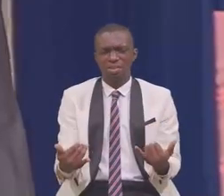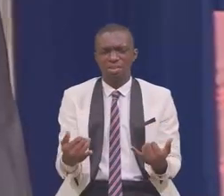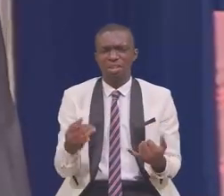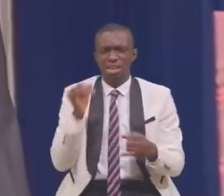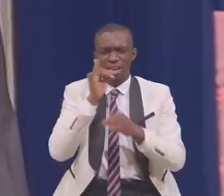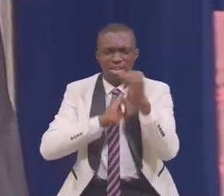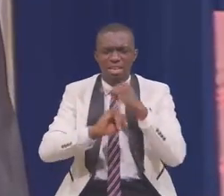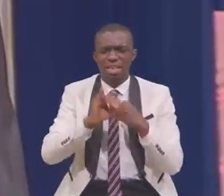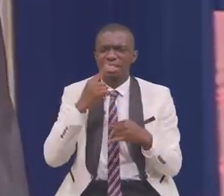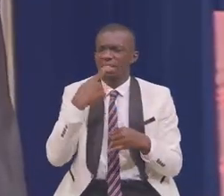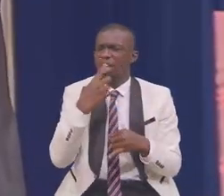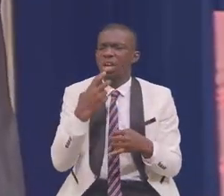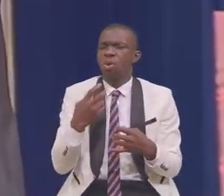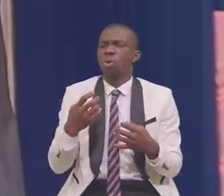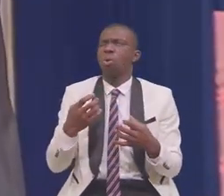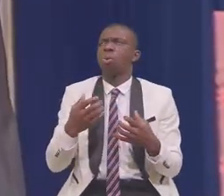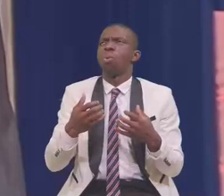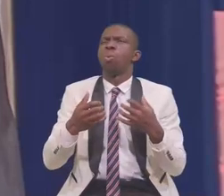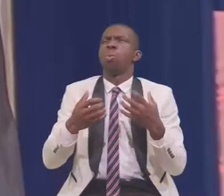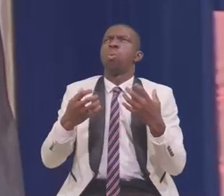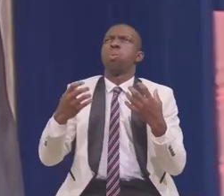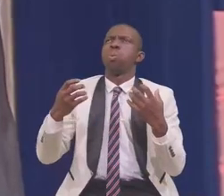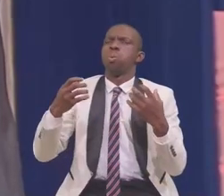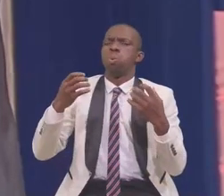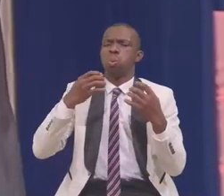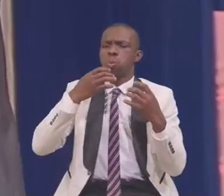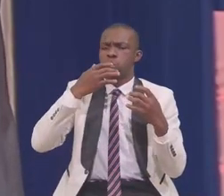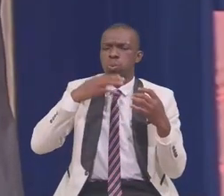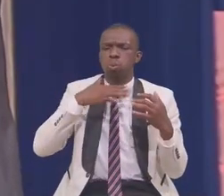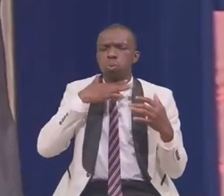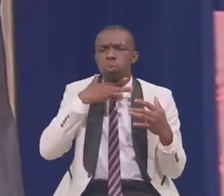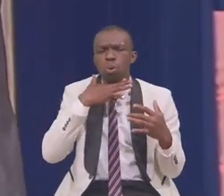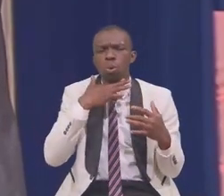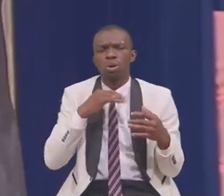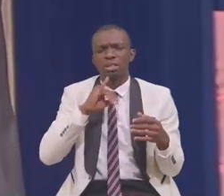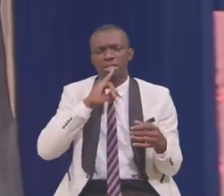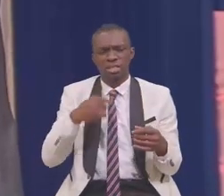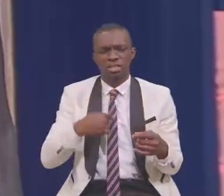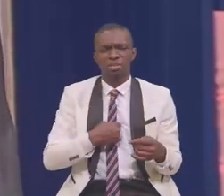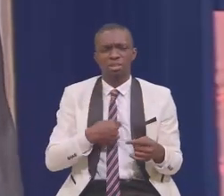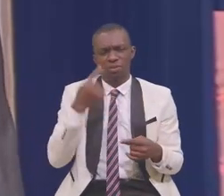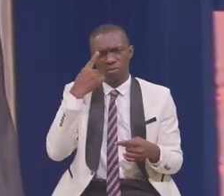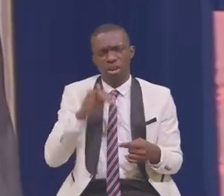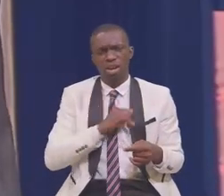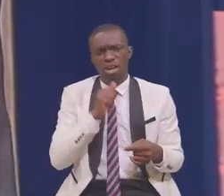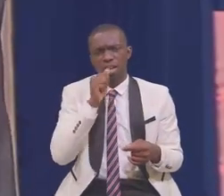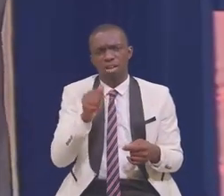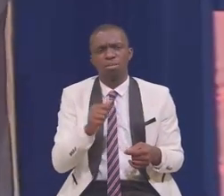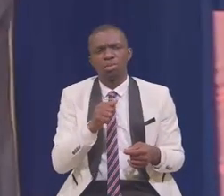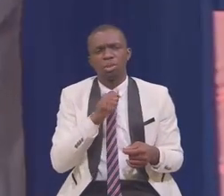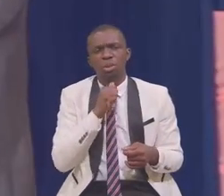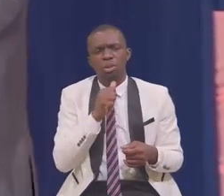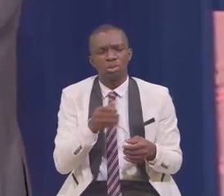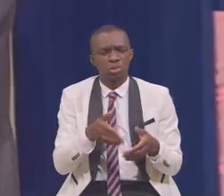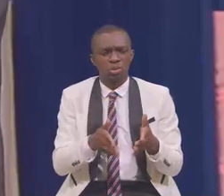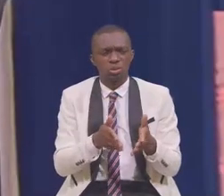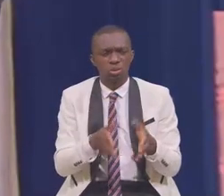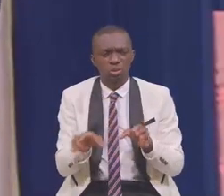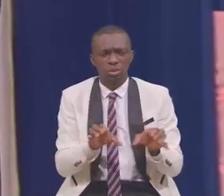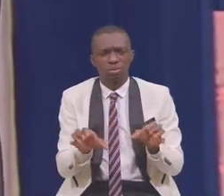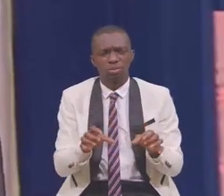à moi, je suis perdu. Car je suis un homme dont les lèvres sont impures. J'habite au milieu d'un peuple dont les lèvres